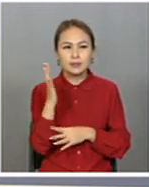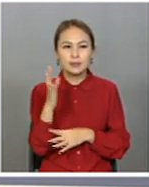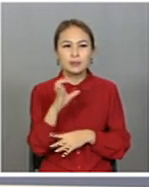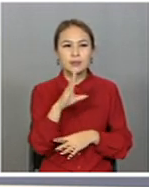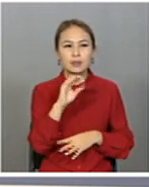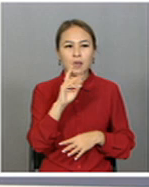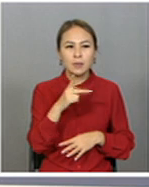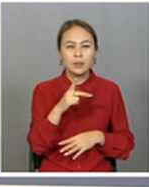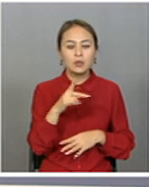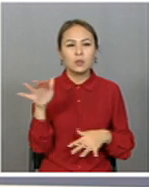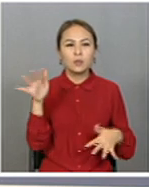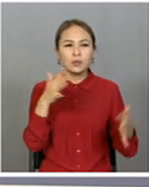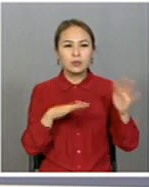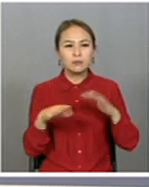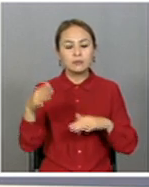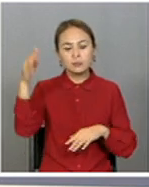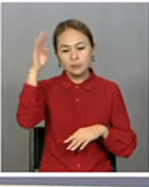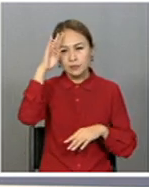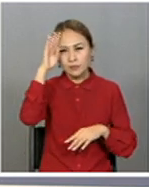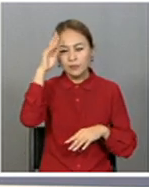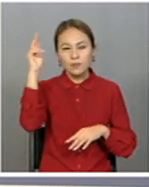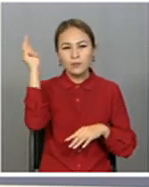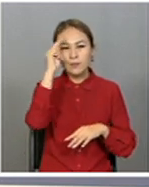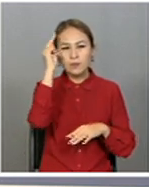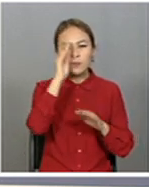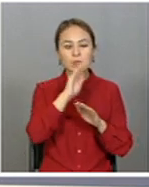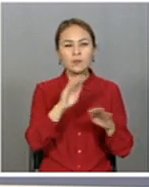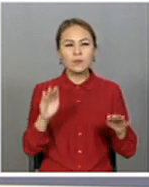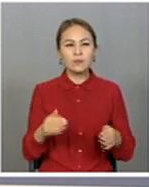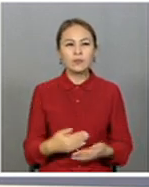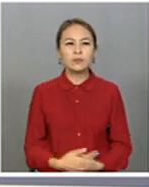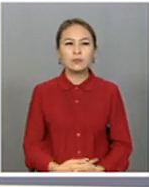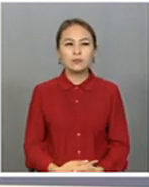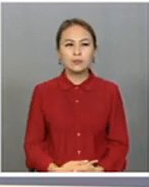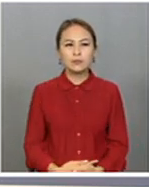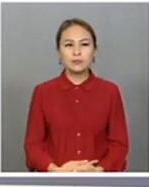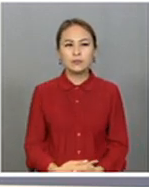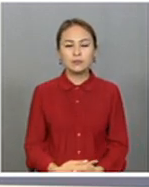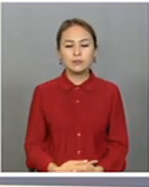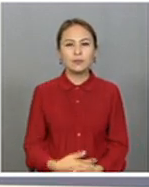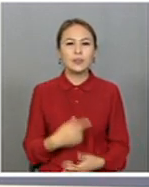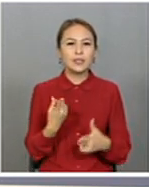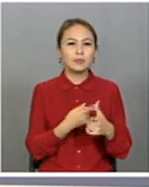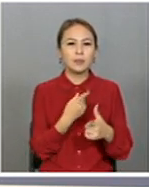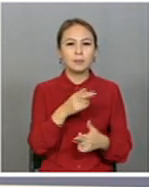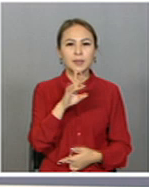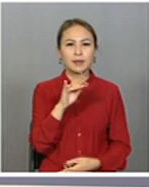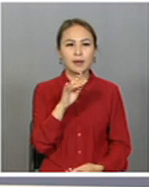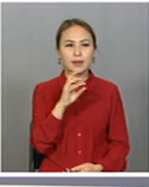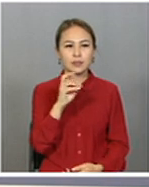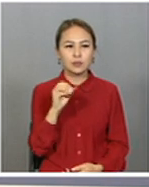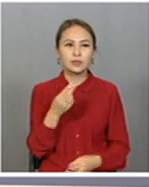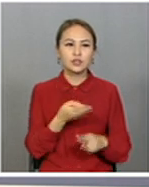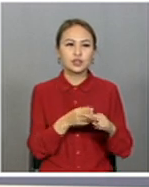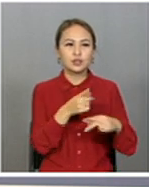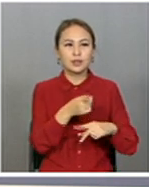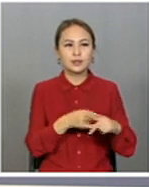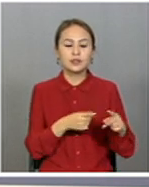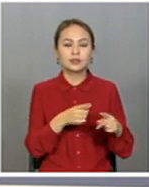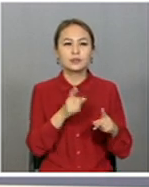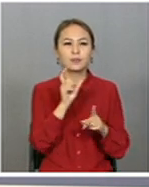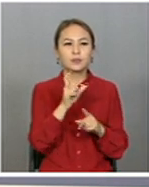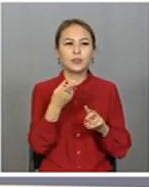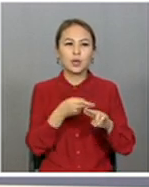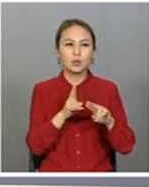лес, степь, горы, мальчик, ученики. Имя прилагательное – это часть речи,